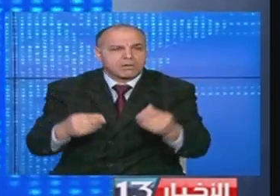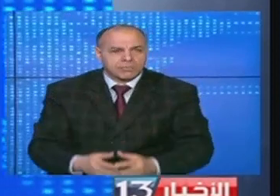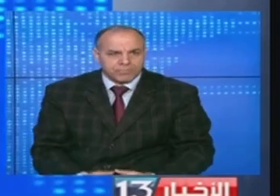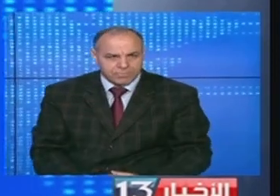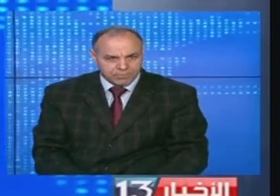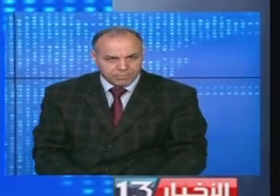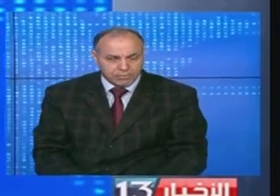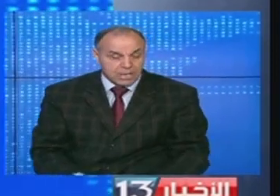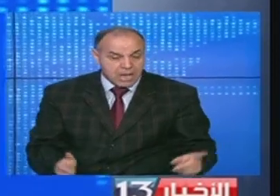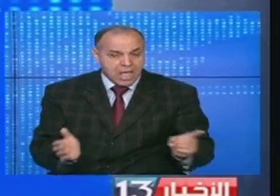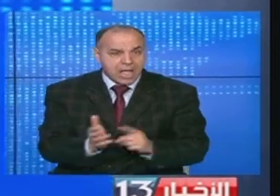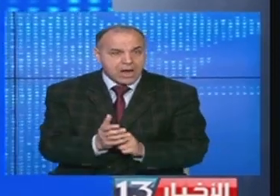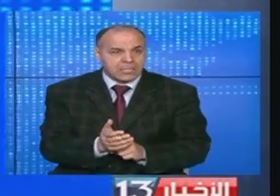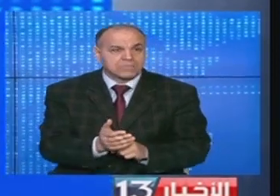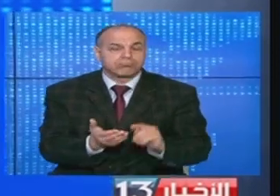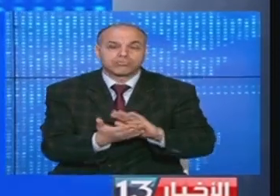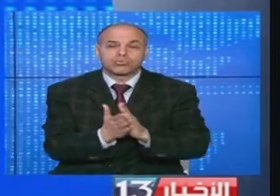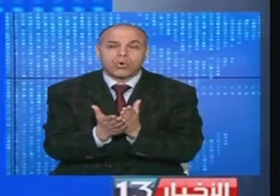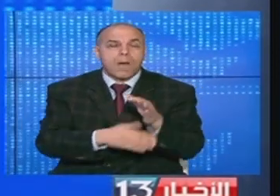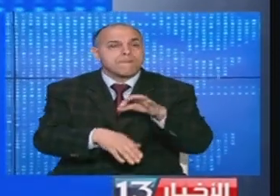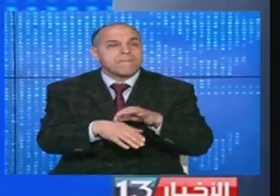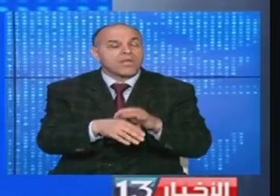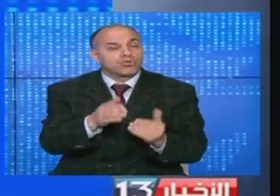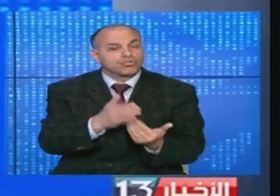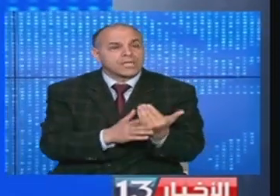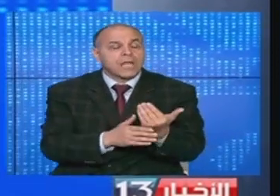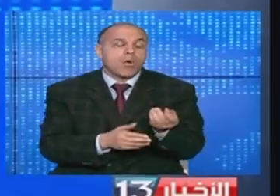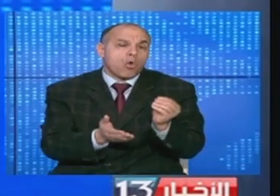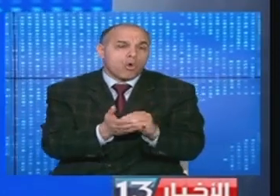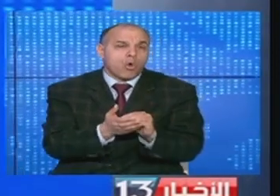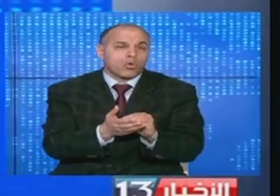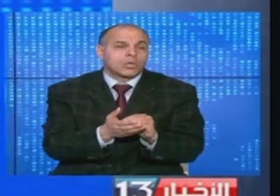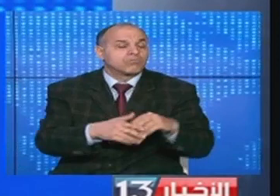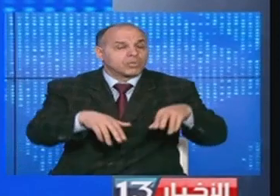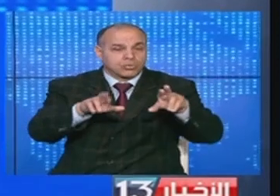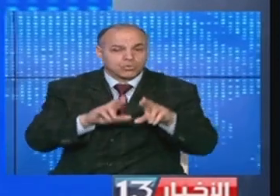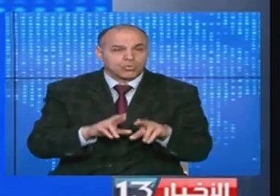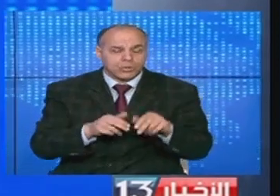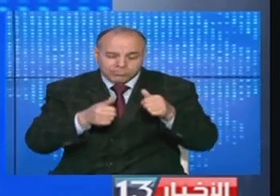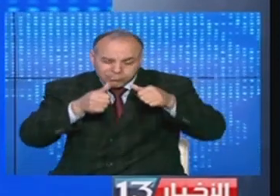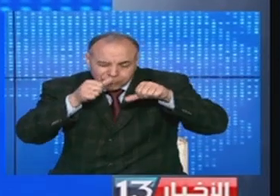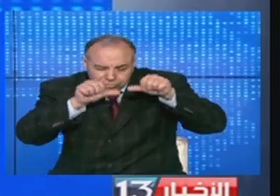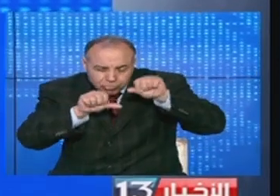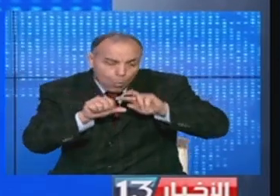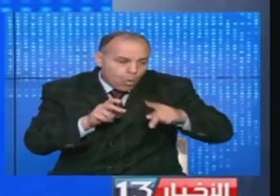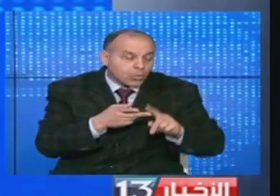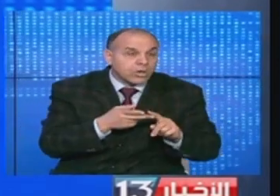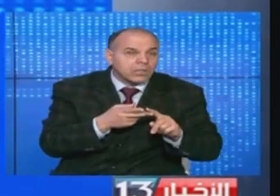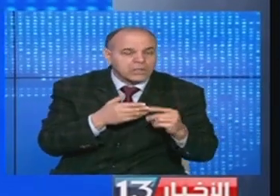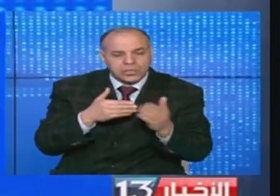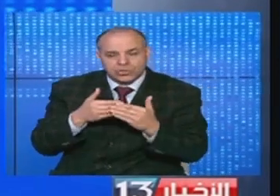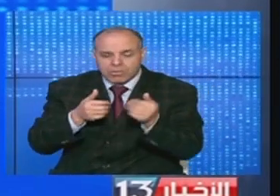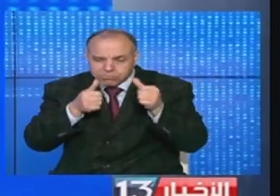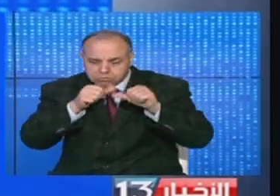اكد المرصد الوطني على الامراض الجديده والمستشاره امكانيه رجوع ين مقابل محليه اخرى الى جانب